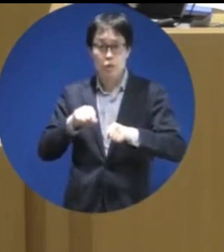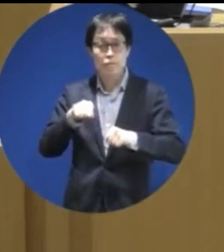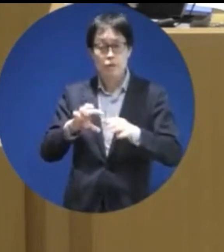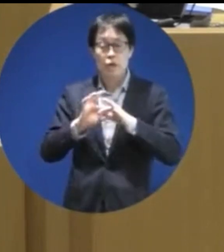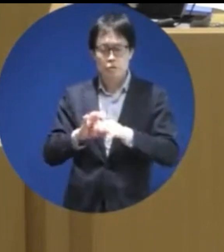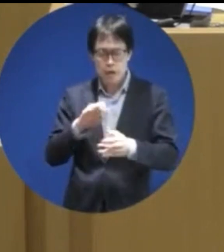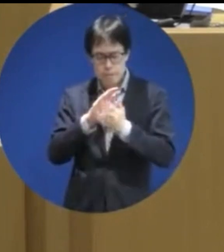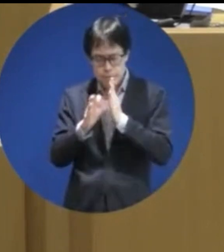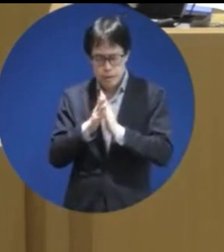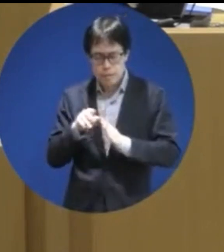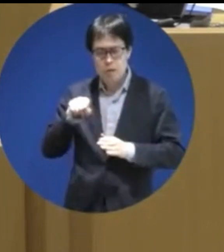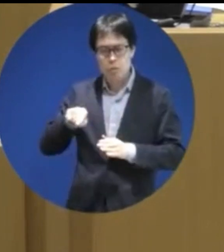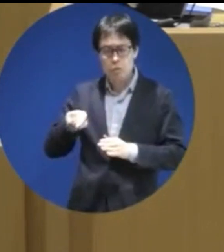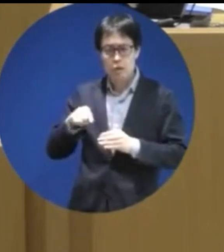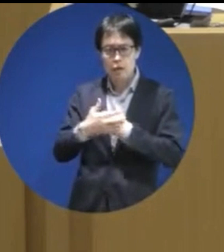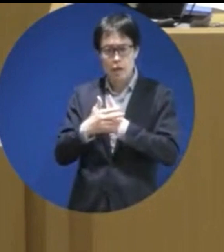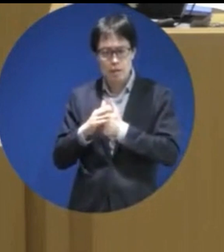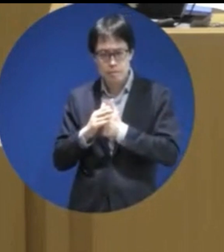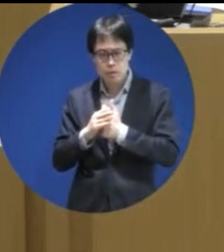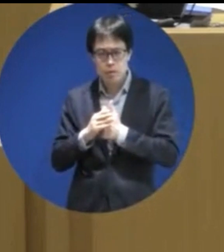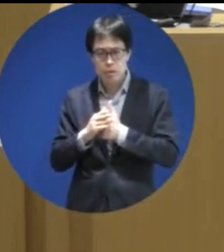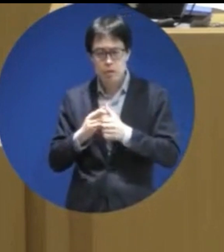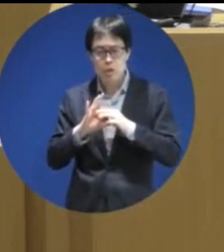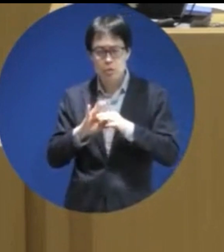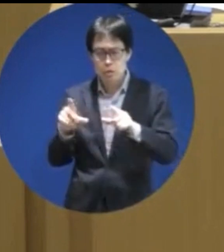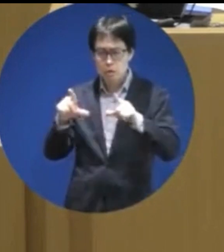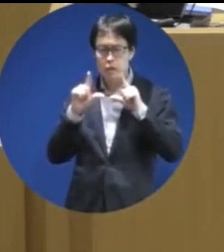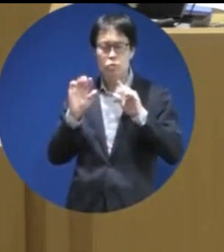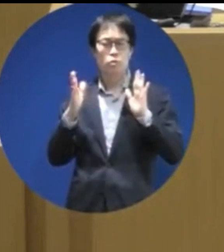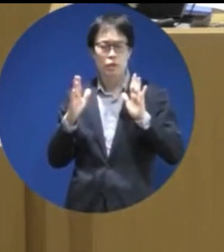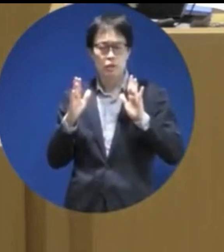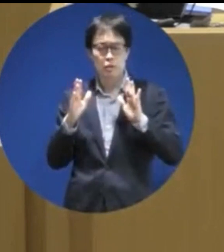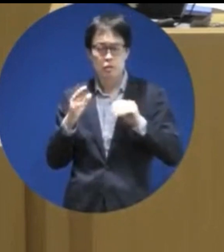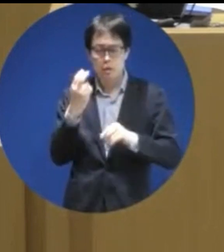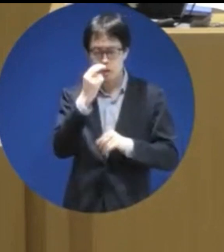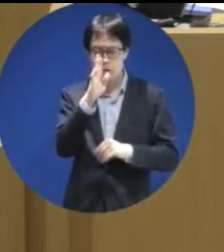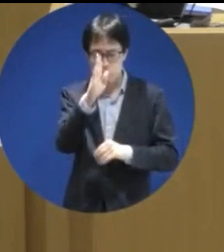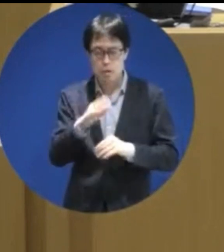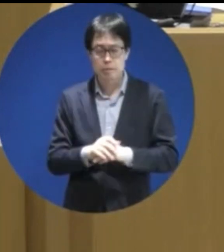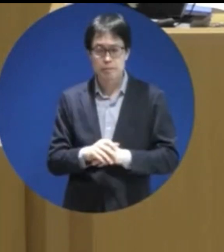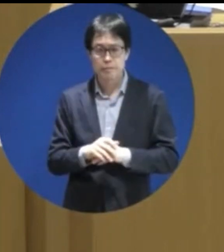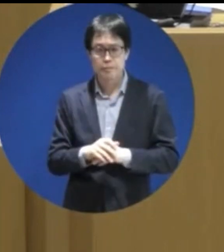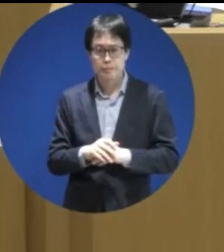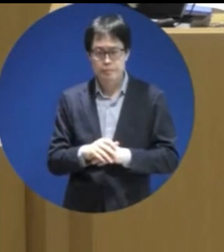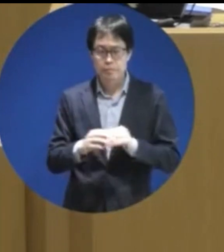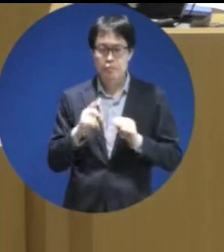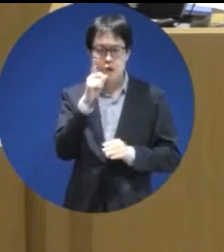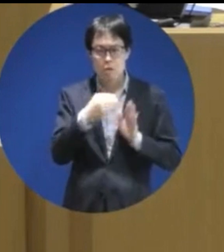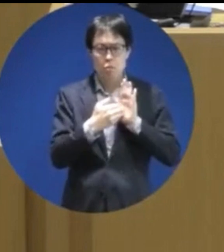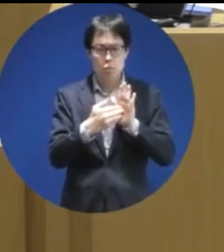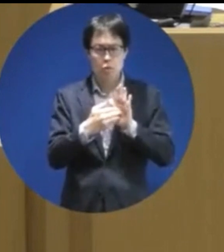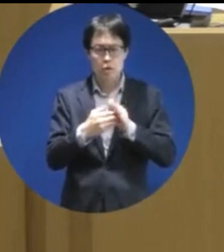に関して改めてそこの部分に関しては回答をいただけなかったと思いますので確認させてください。そのくらいのレベルで防犯セキュリ